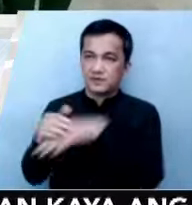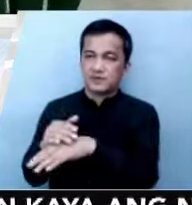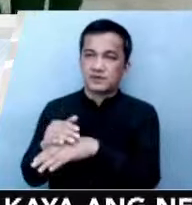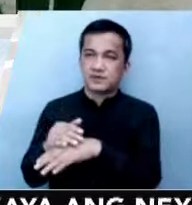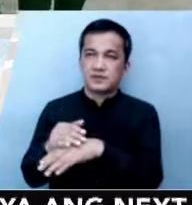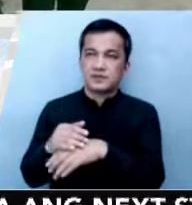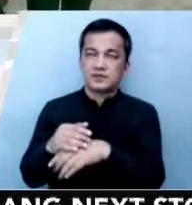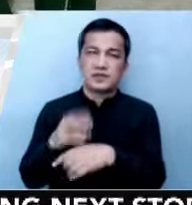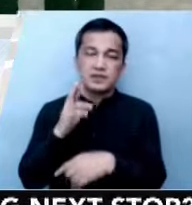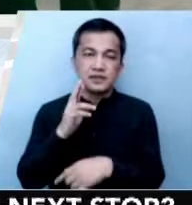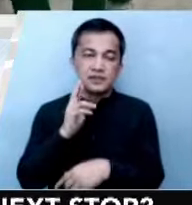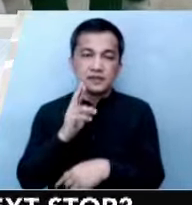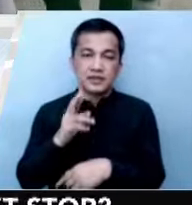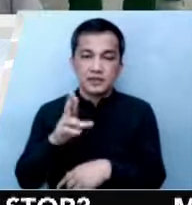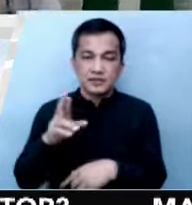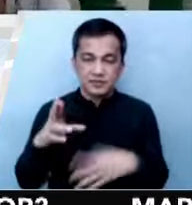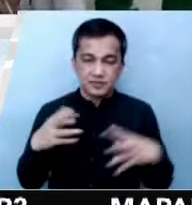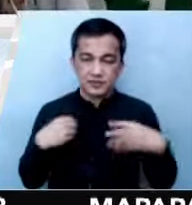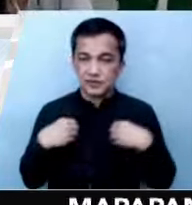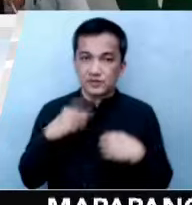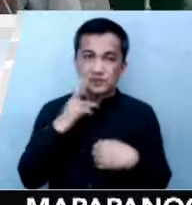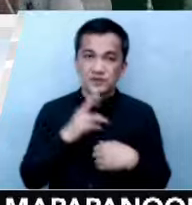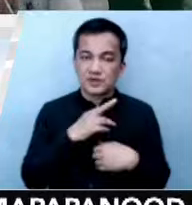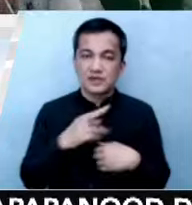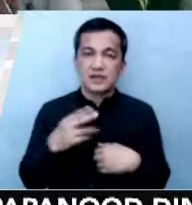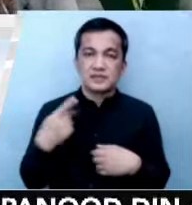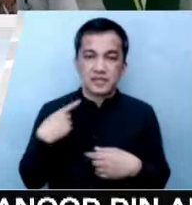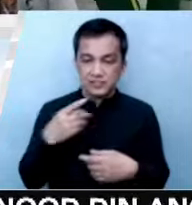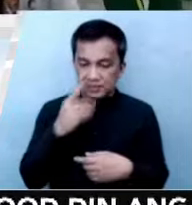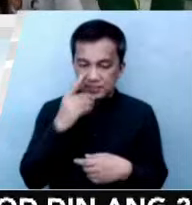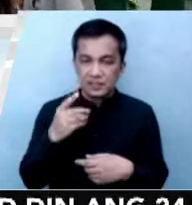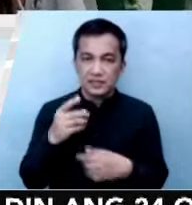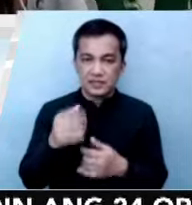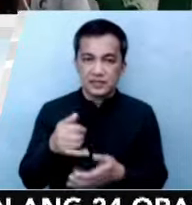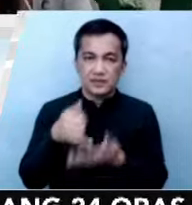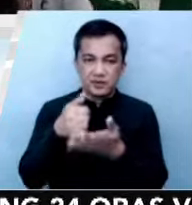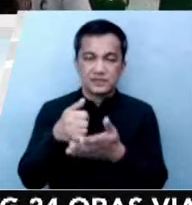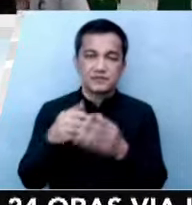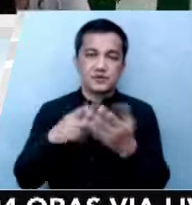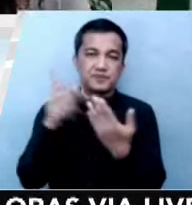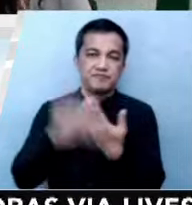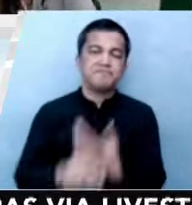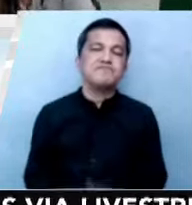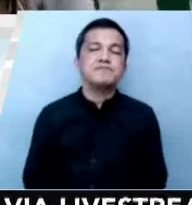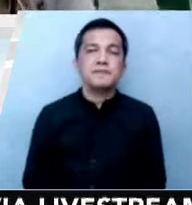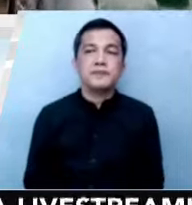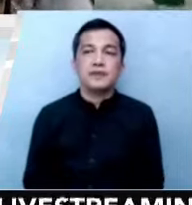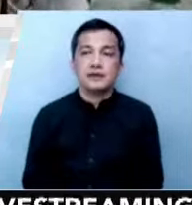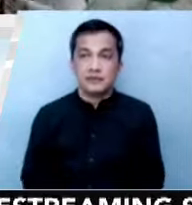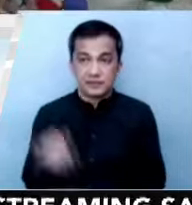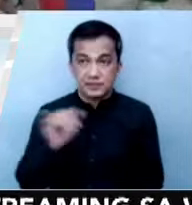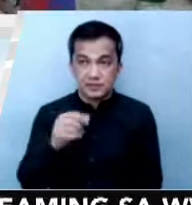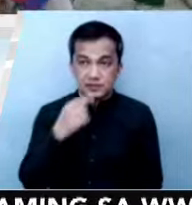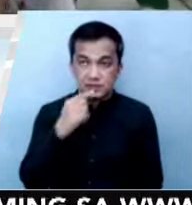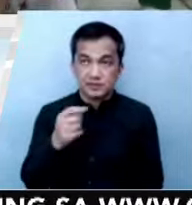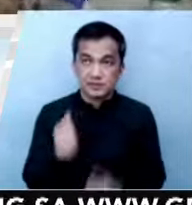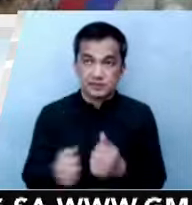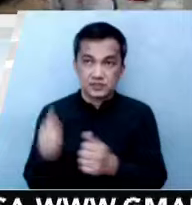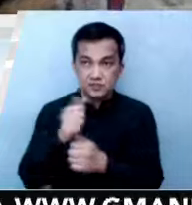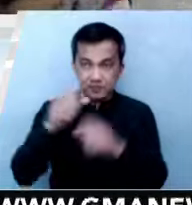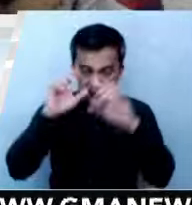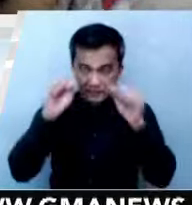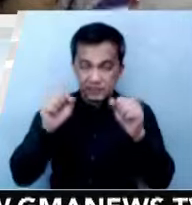saan magkakaroon ng dinner at awarding ceremony. At tulad nga na nabanggit ng Chief Presidential Protocol kahapon